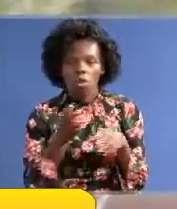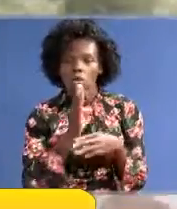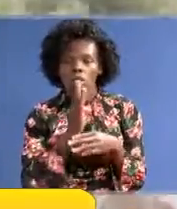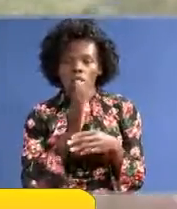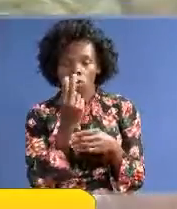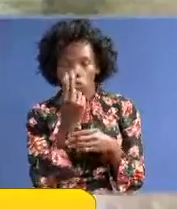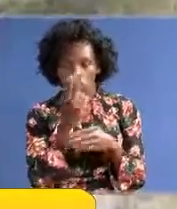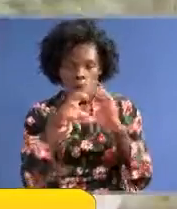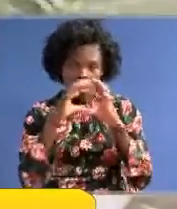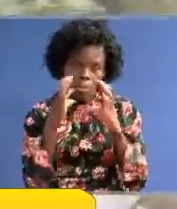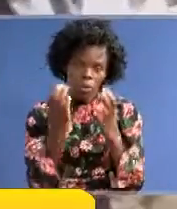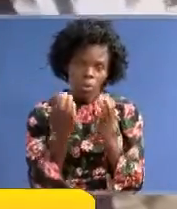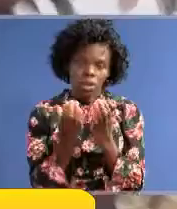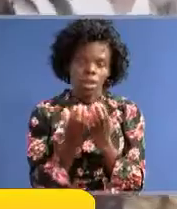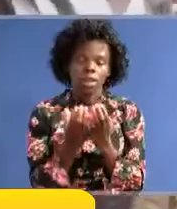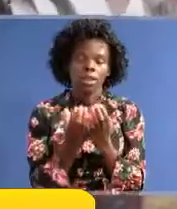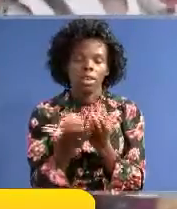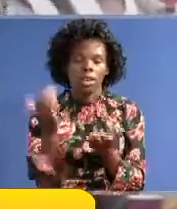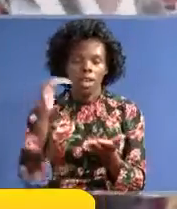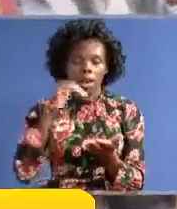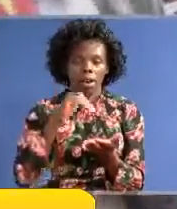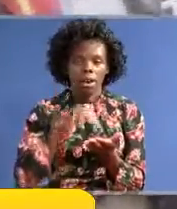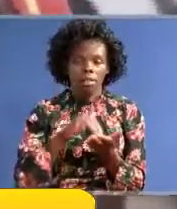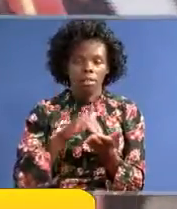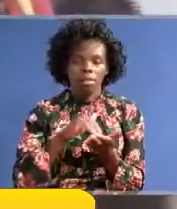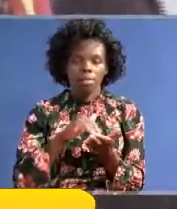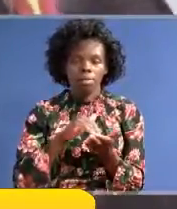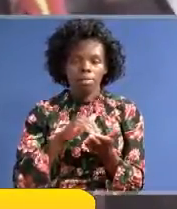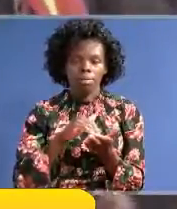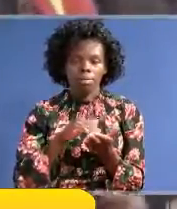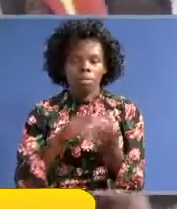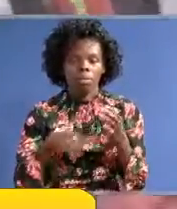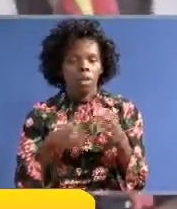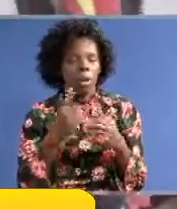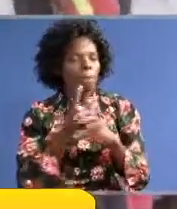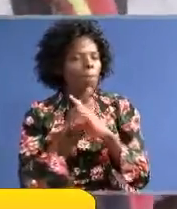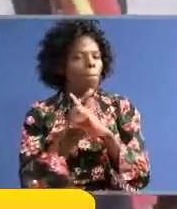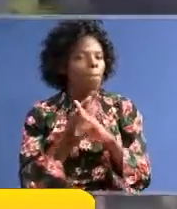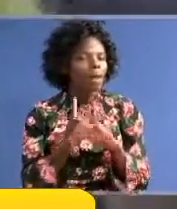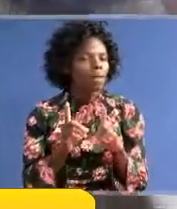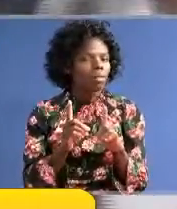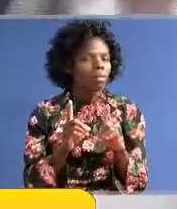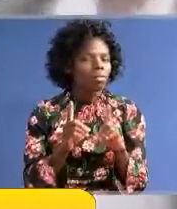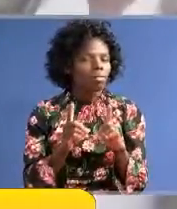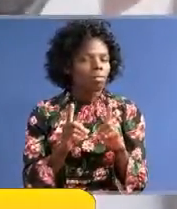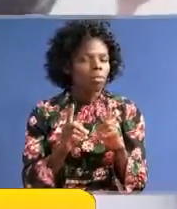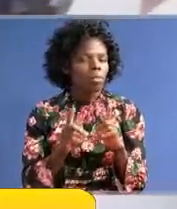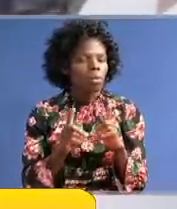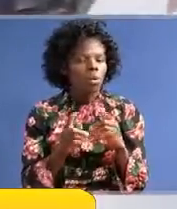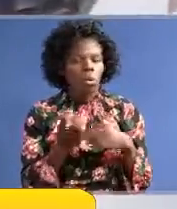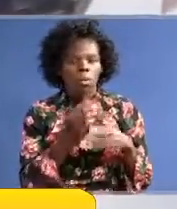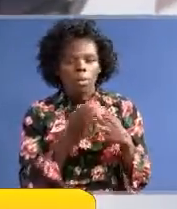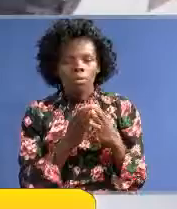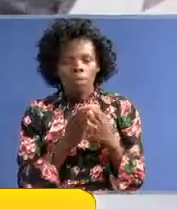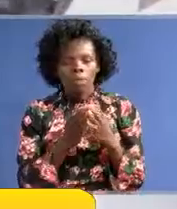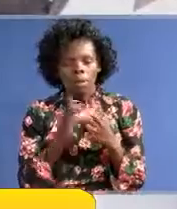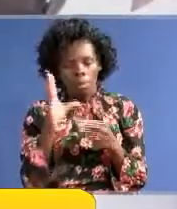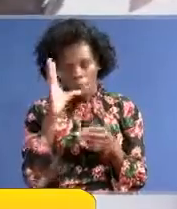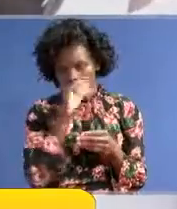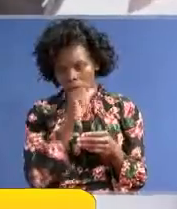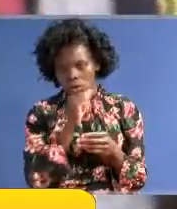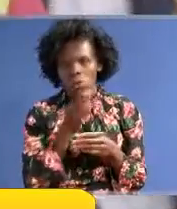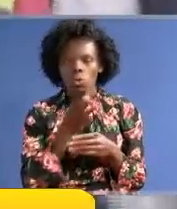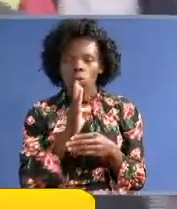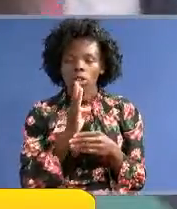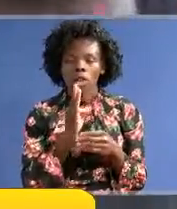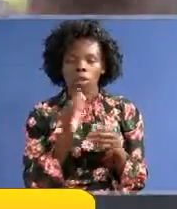jamii mbili. Ameongezea kuwa lengo hilo lilinawiri, lakini watu walio na ubinafsi wamewakosesha watu wengi maji